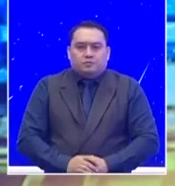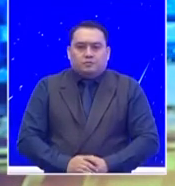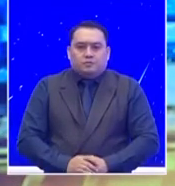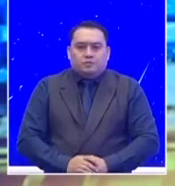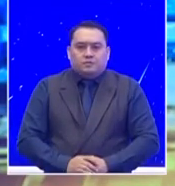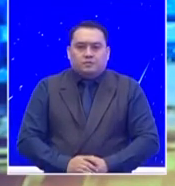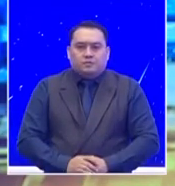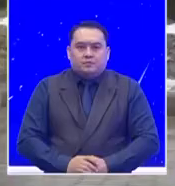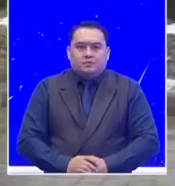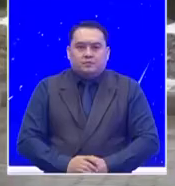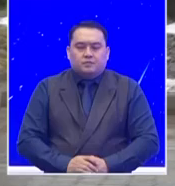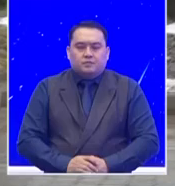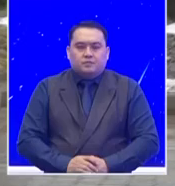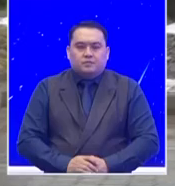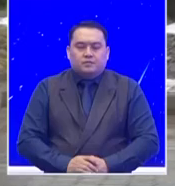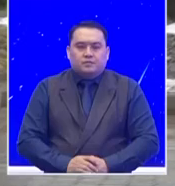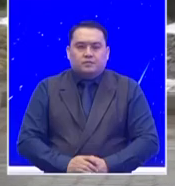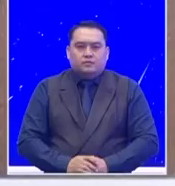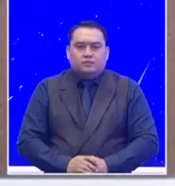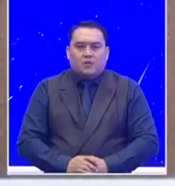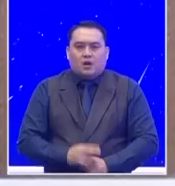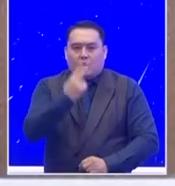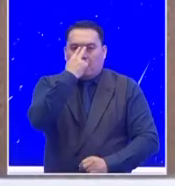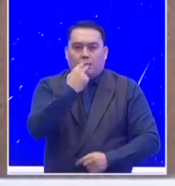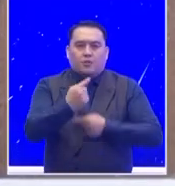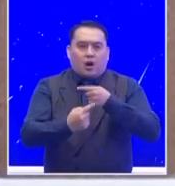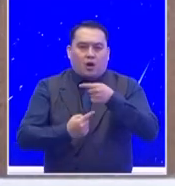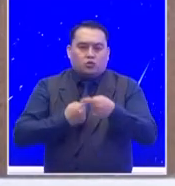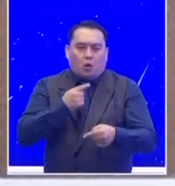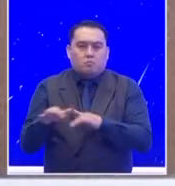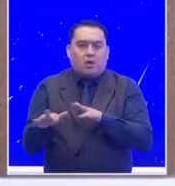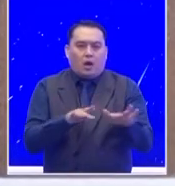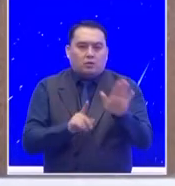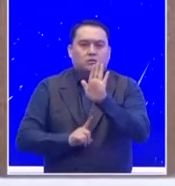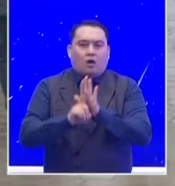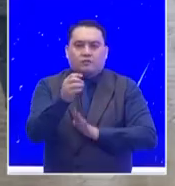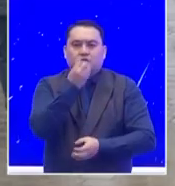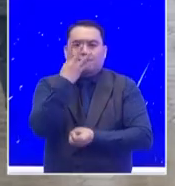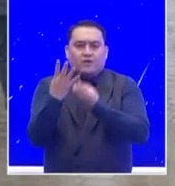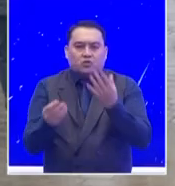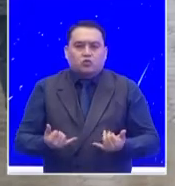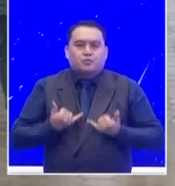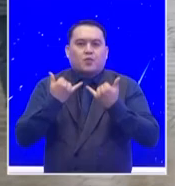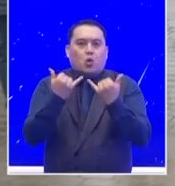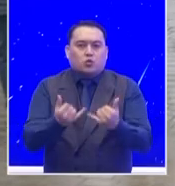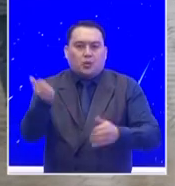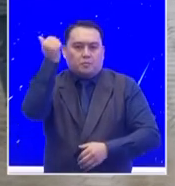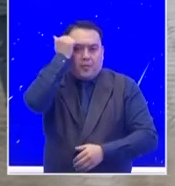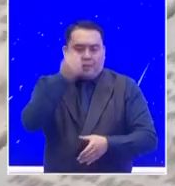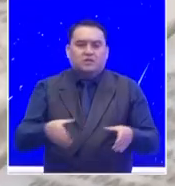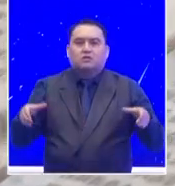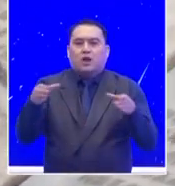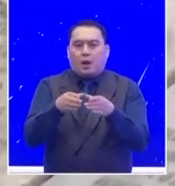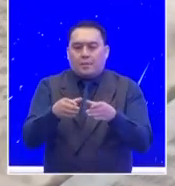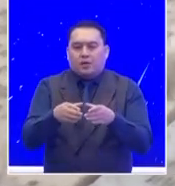следующем материале. Уже по сложившейся традиции мероприятие стартовало с возложения цветов к памятнику. Собравшиеся